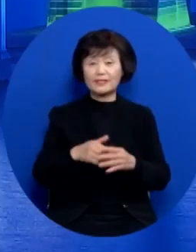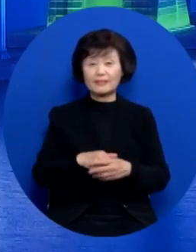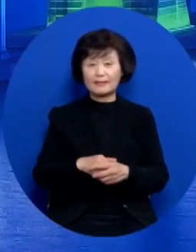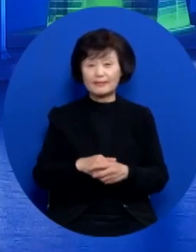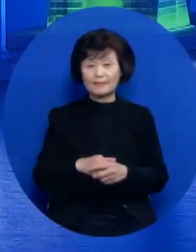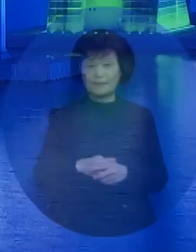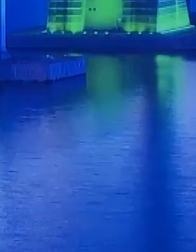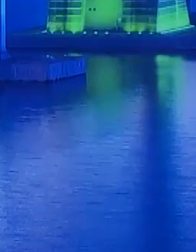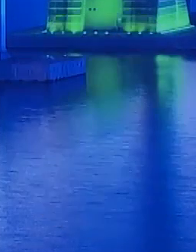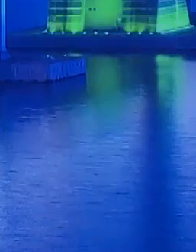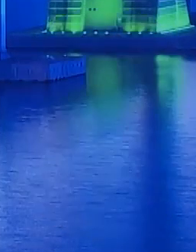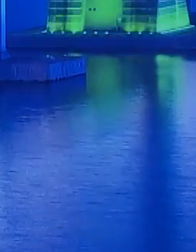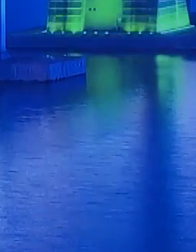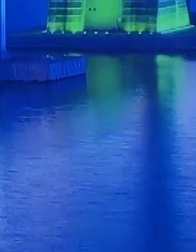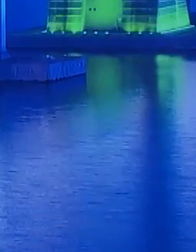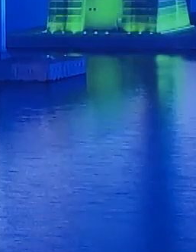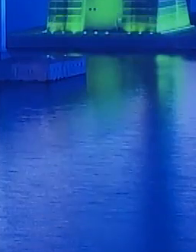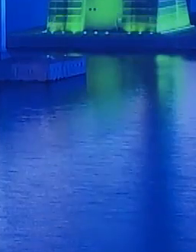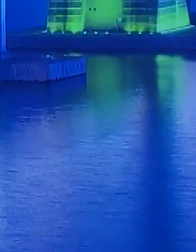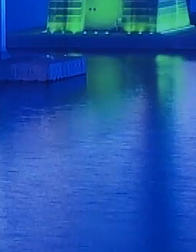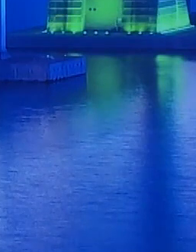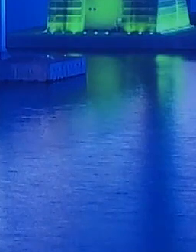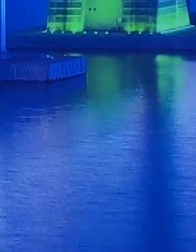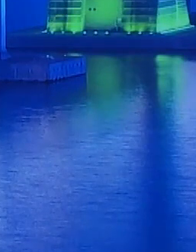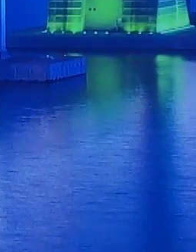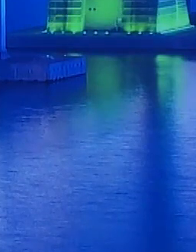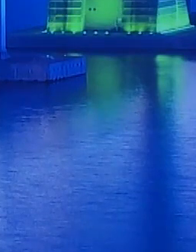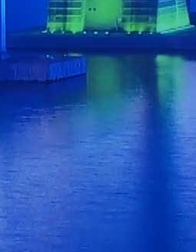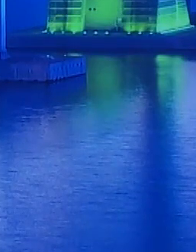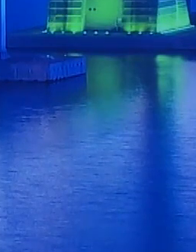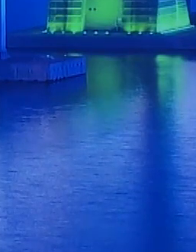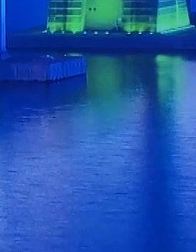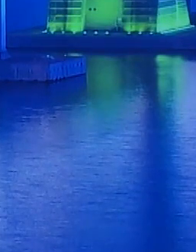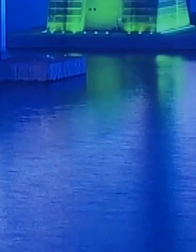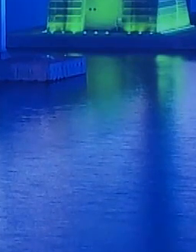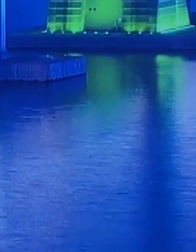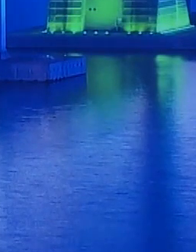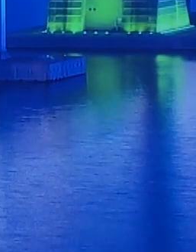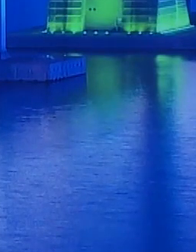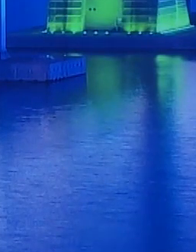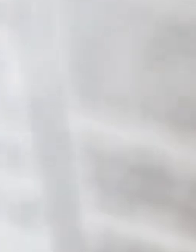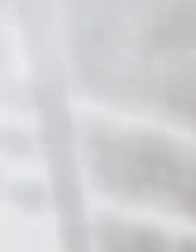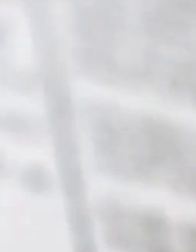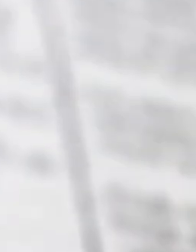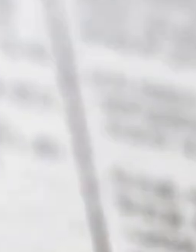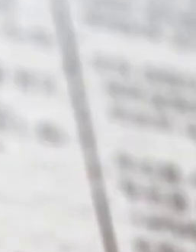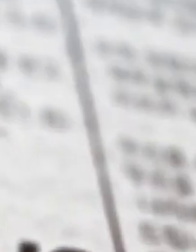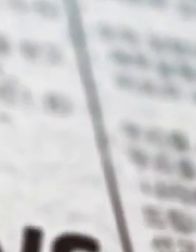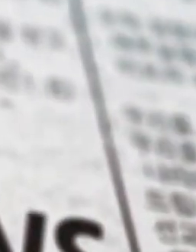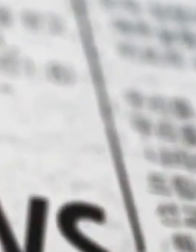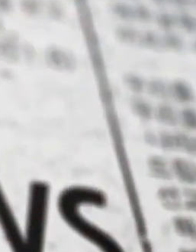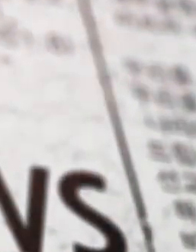지금까지 불경 교계 소식 전해드렸습니다. CTS 부산 스튜디오였습니다.